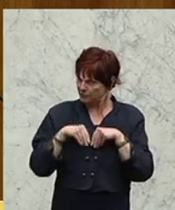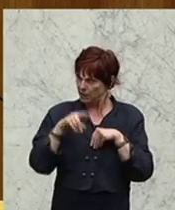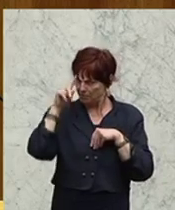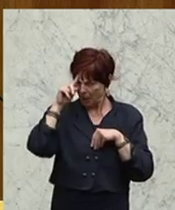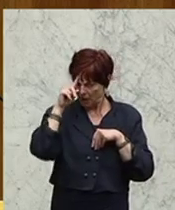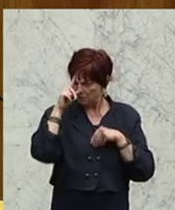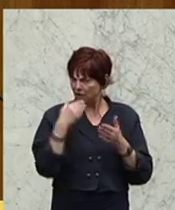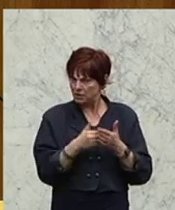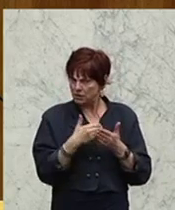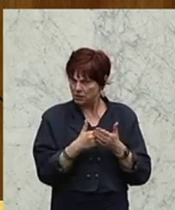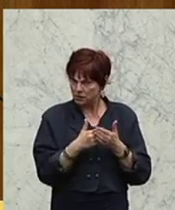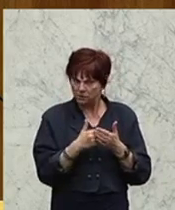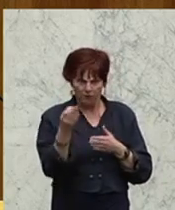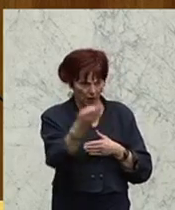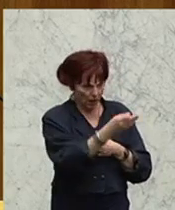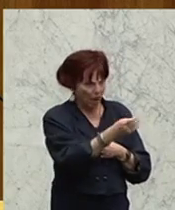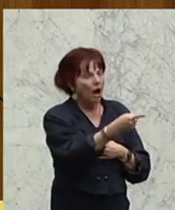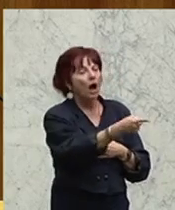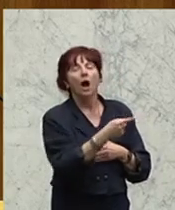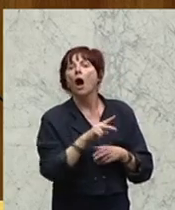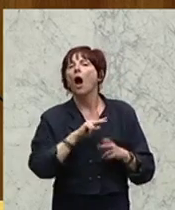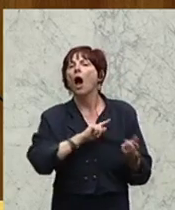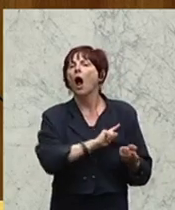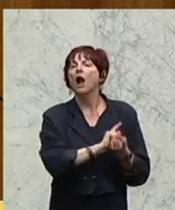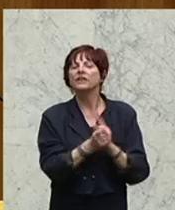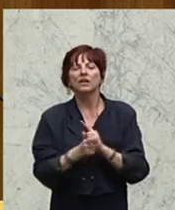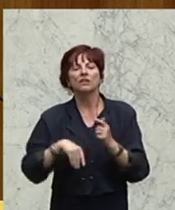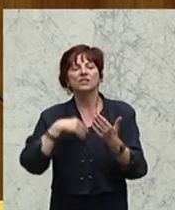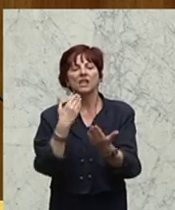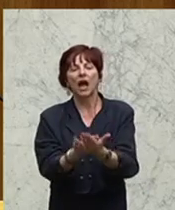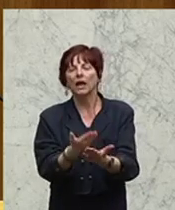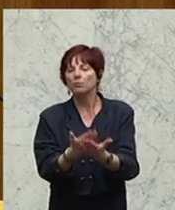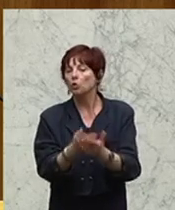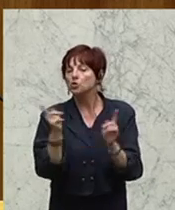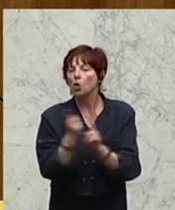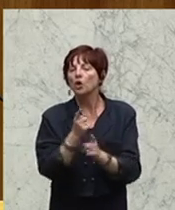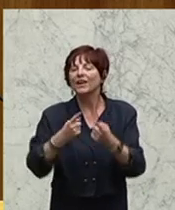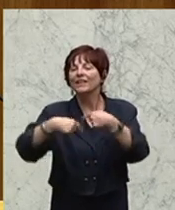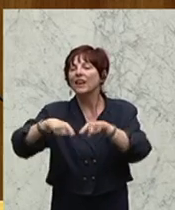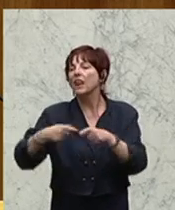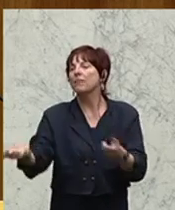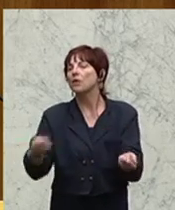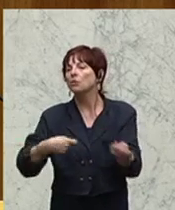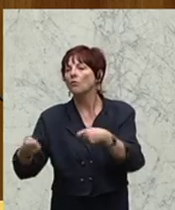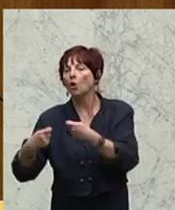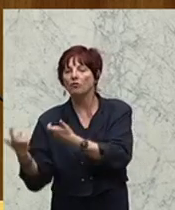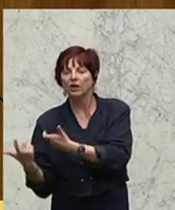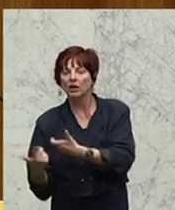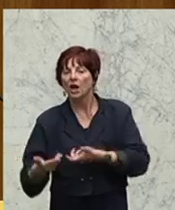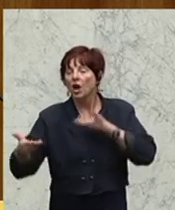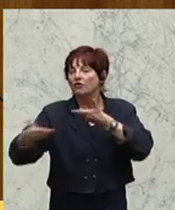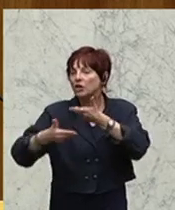Verantwortung stellen heißt, dass ich ein alternatives Angebot als wie Land aufkauft stelle. Wirtschaftliche Zusammenarbeit auf